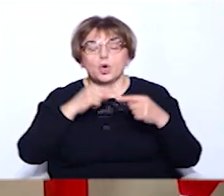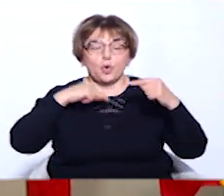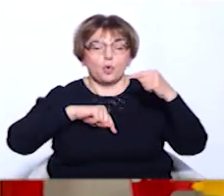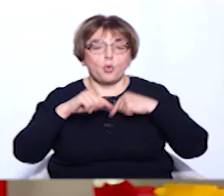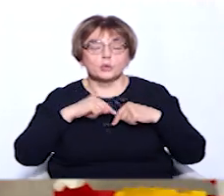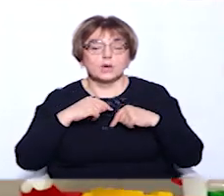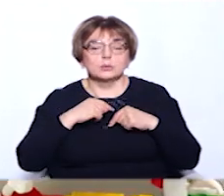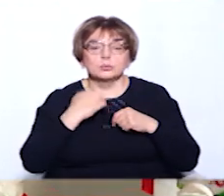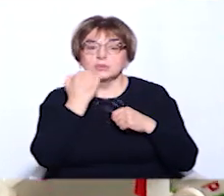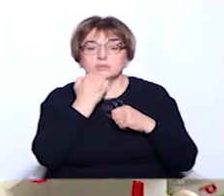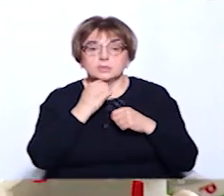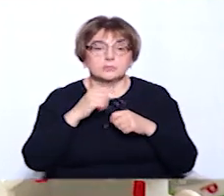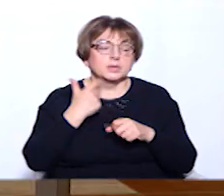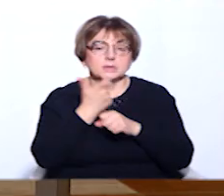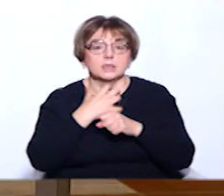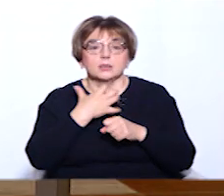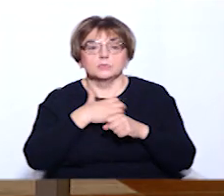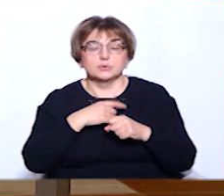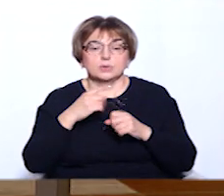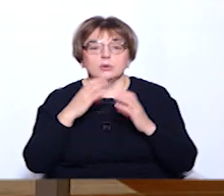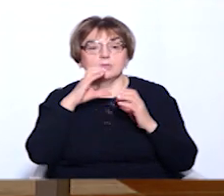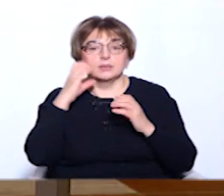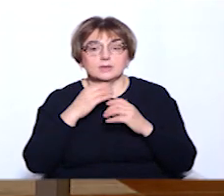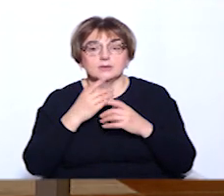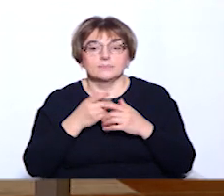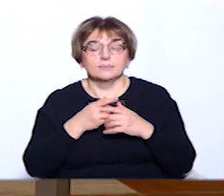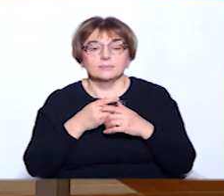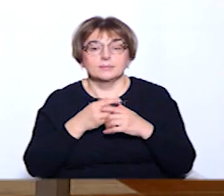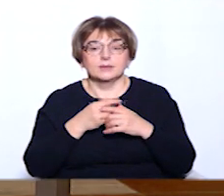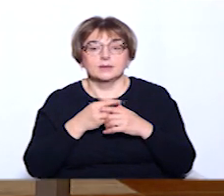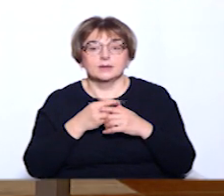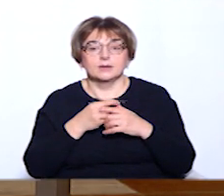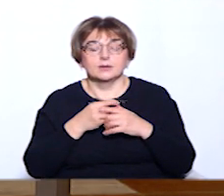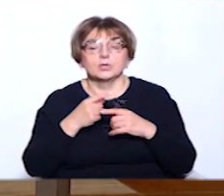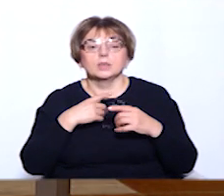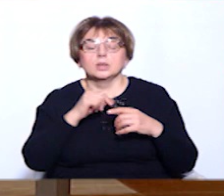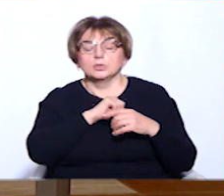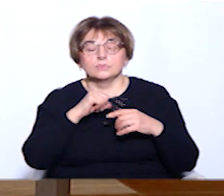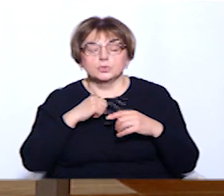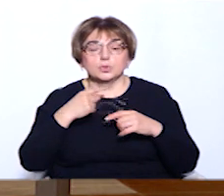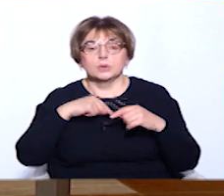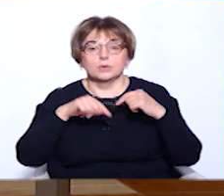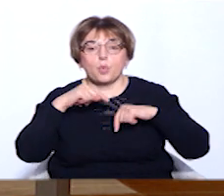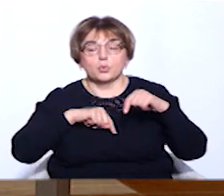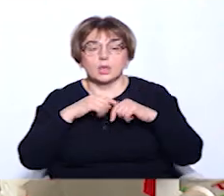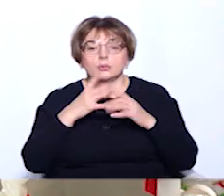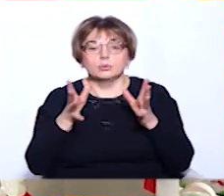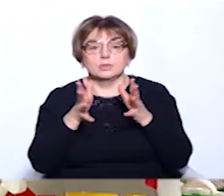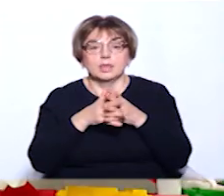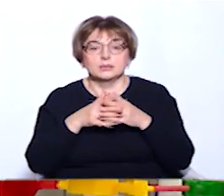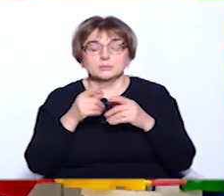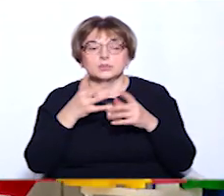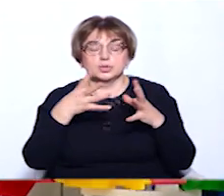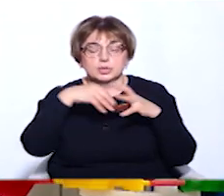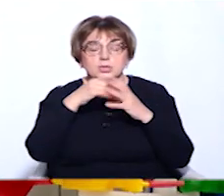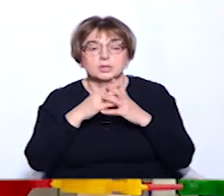ნივთიერებების უმნიშვნელოვანეს კლასს. და ეს არის საწყისი მთელი ორგანული ნაერთებისა, რომლებიც შედგებიან მარტო ნახშირბადისა